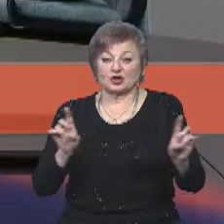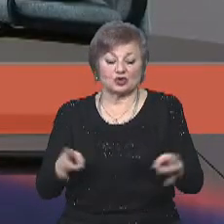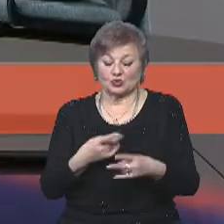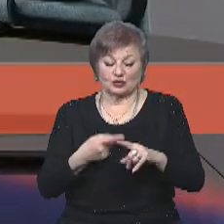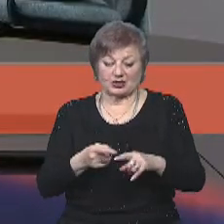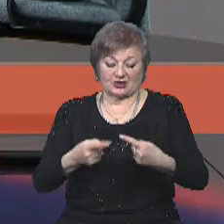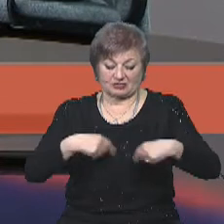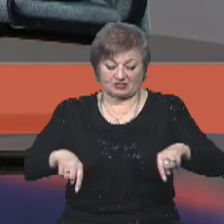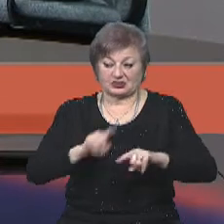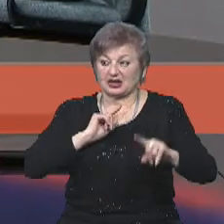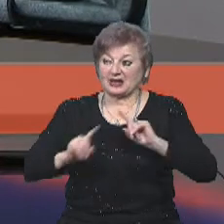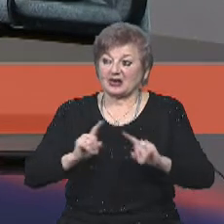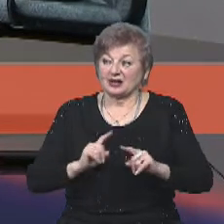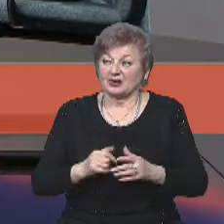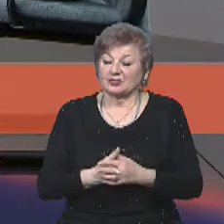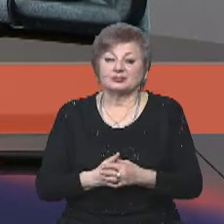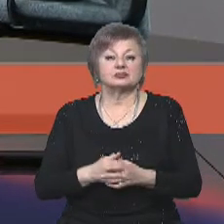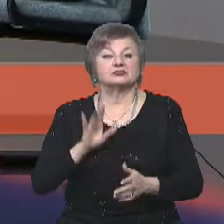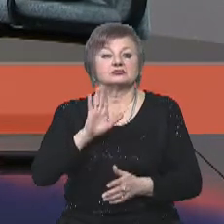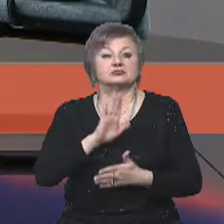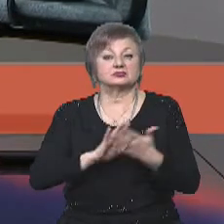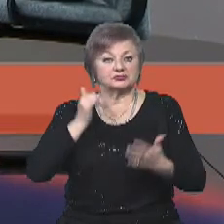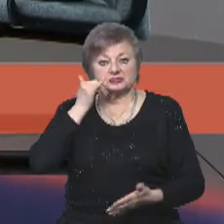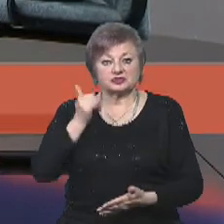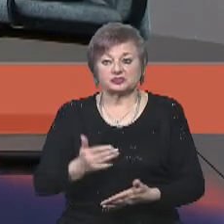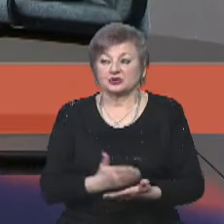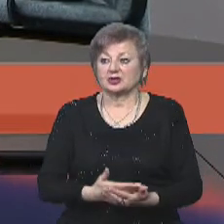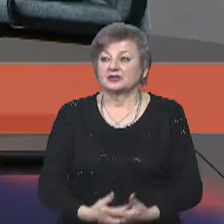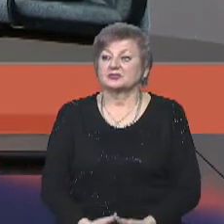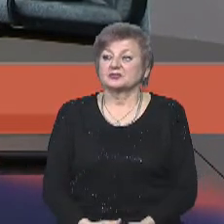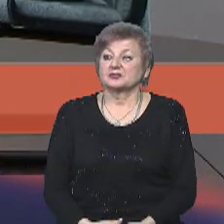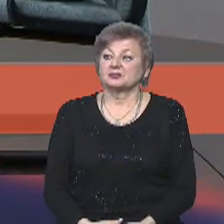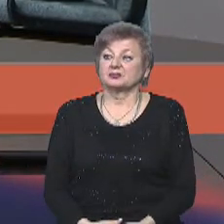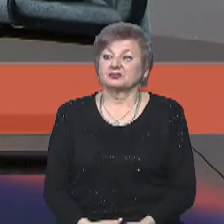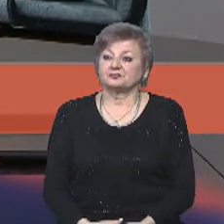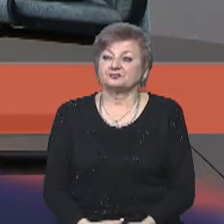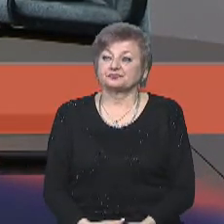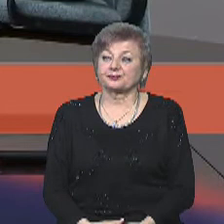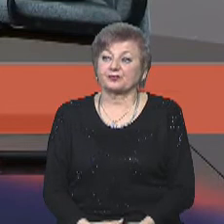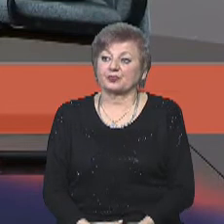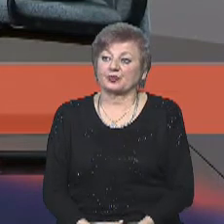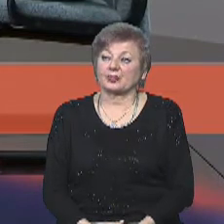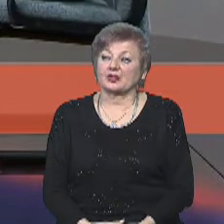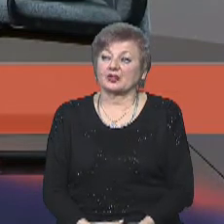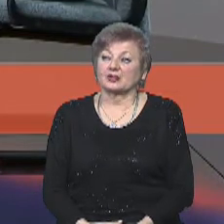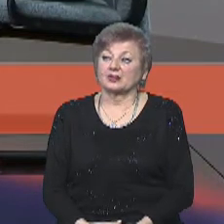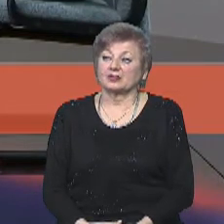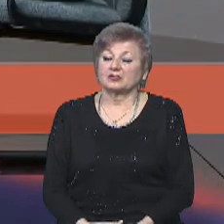рад. Для этого открыты двери у всех. Дякую. У нас дзвіночок. Я перепрошую. Давайте послухаємо запит. Слухаємо вас